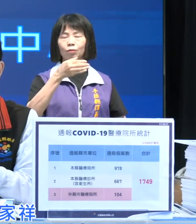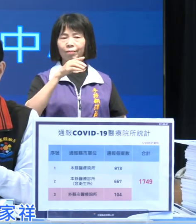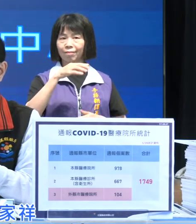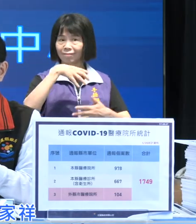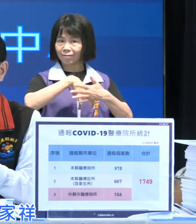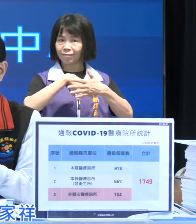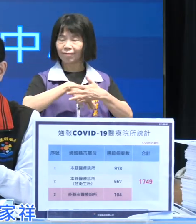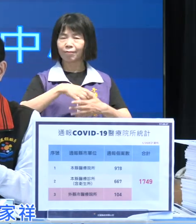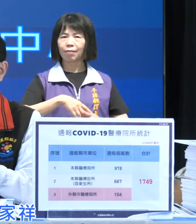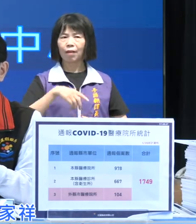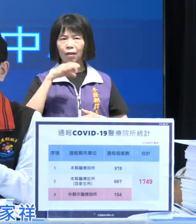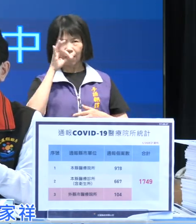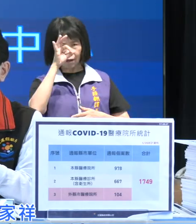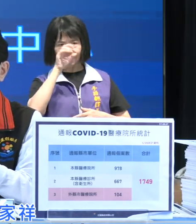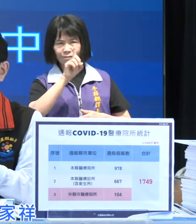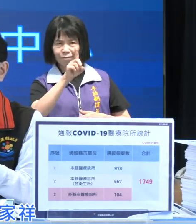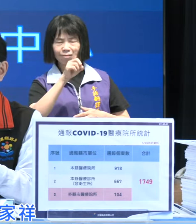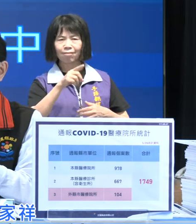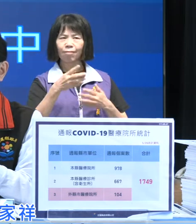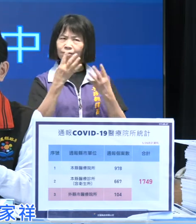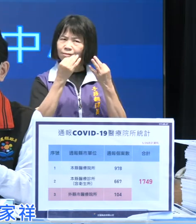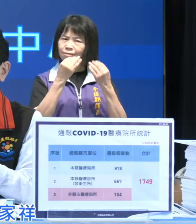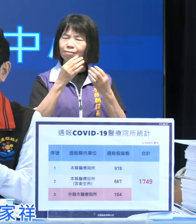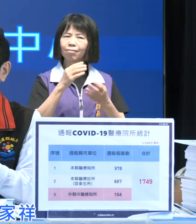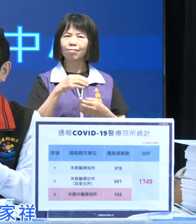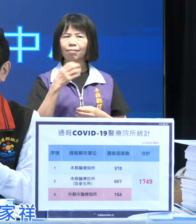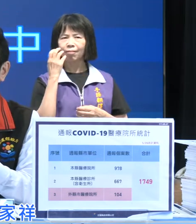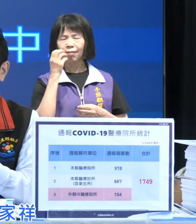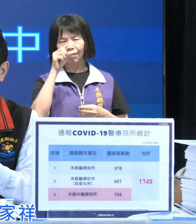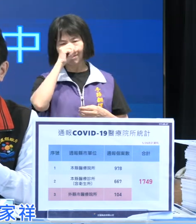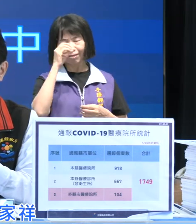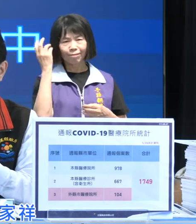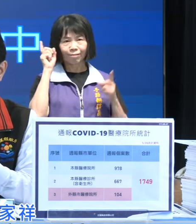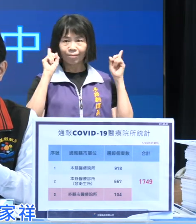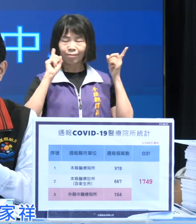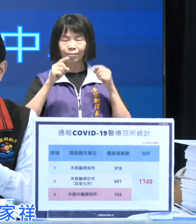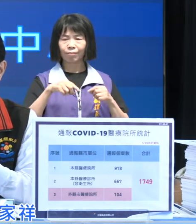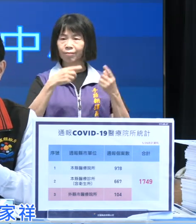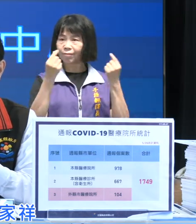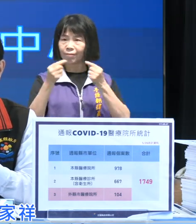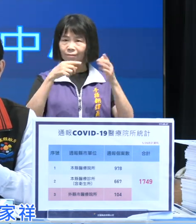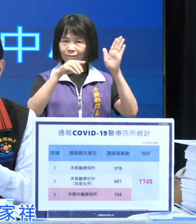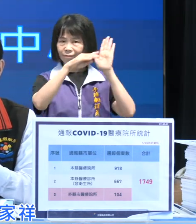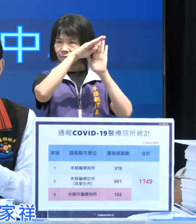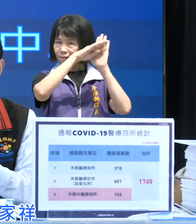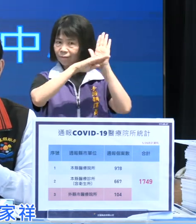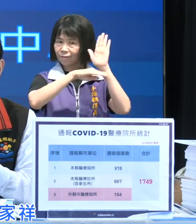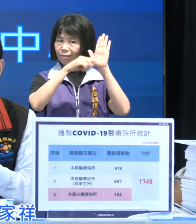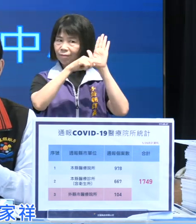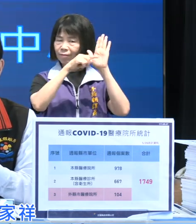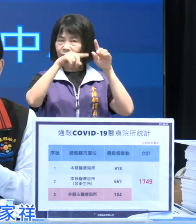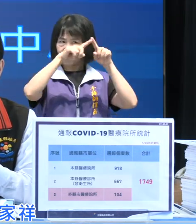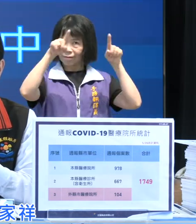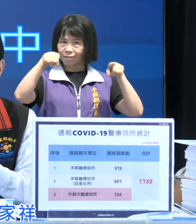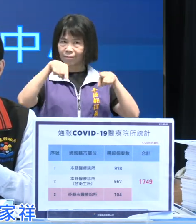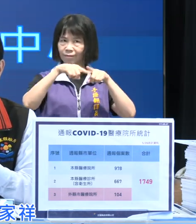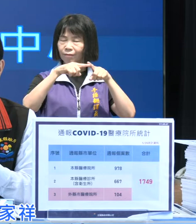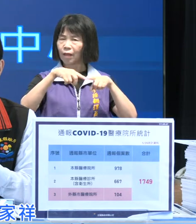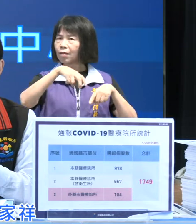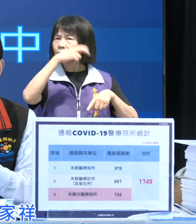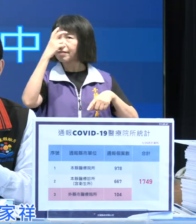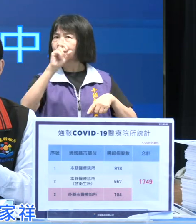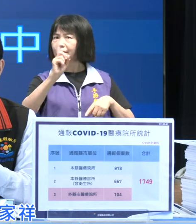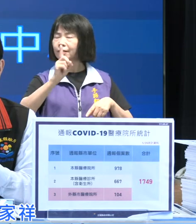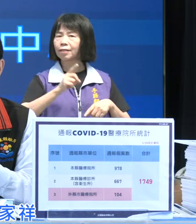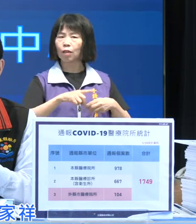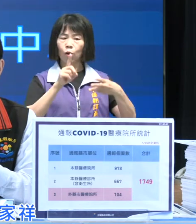一个有趣的数据啊。这个数据呢，就是如这张没办法做快做一个表哈，可以发现到说